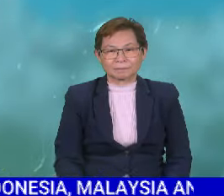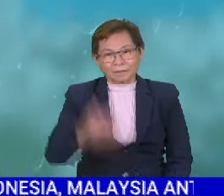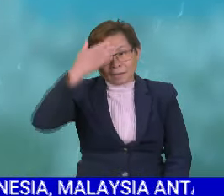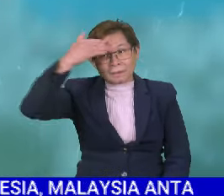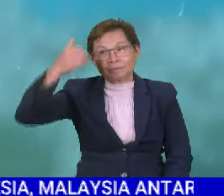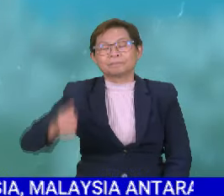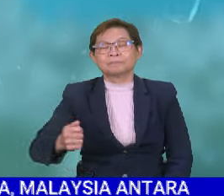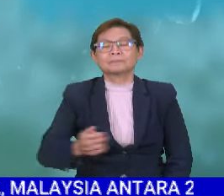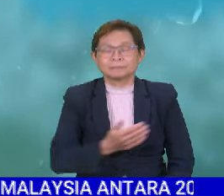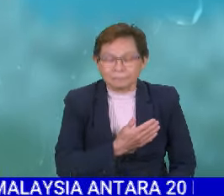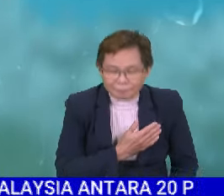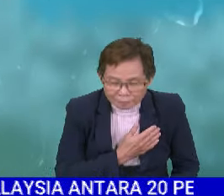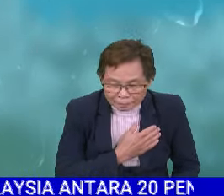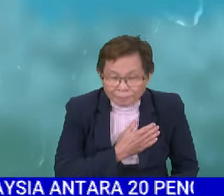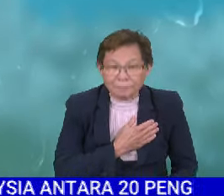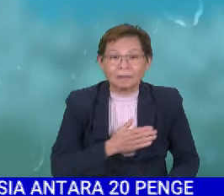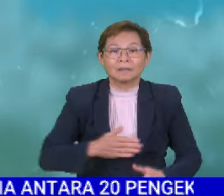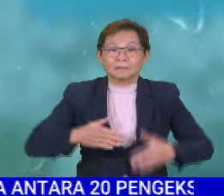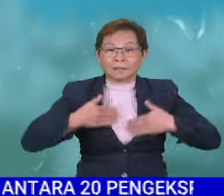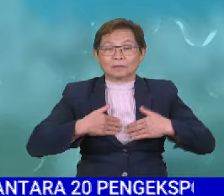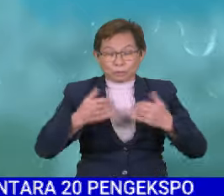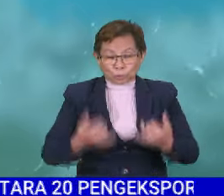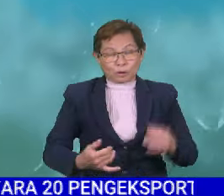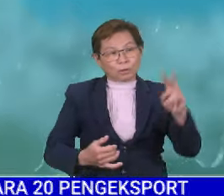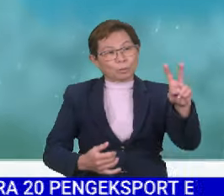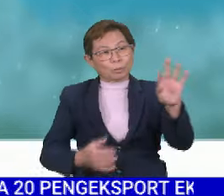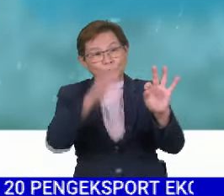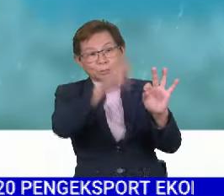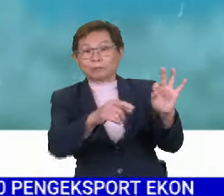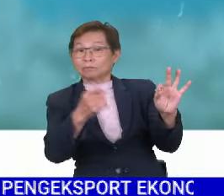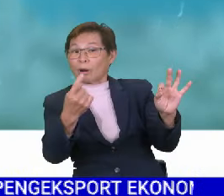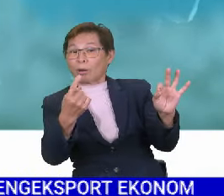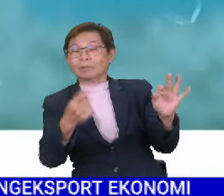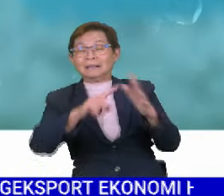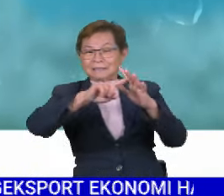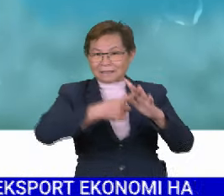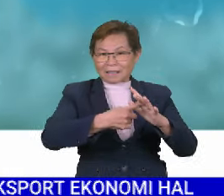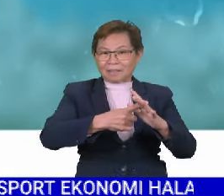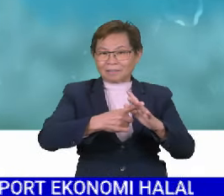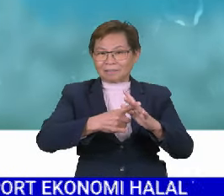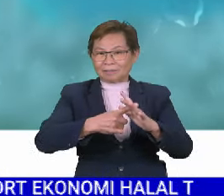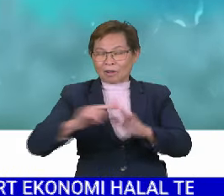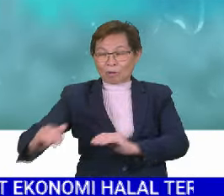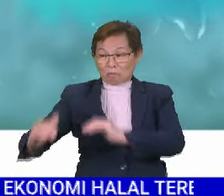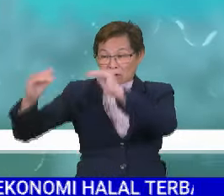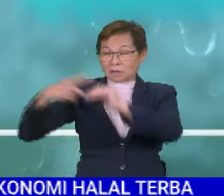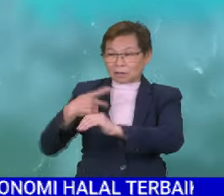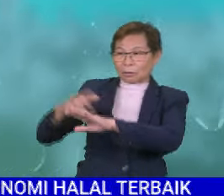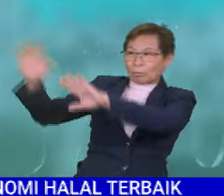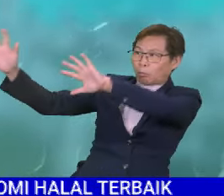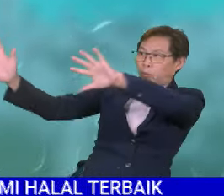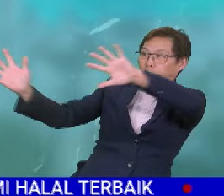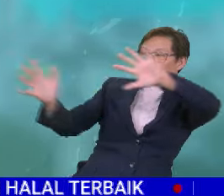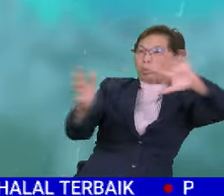Ya, Assalamualaikum dan salam sejahtera. Hari ini 29 November bermulalah fasa di mana kita menerima pengaruh